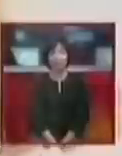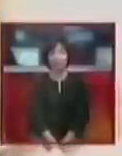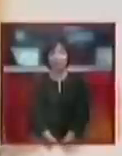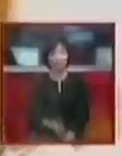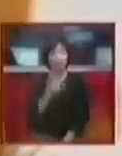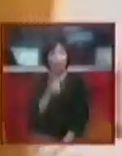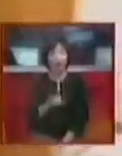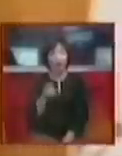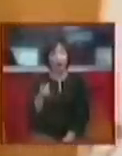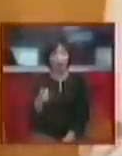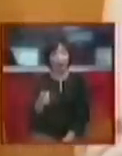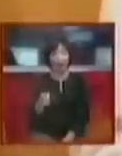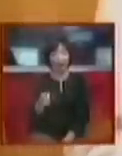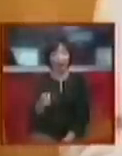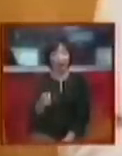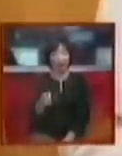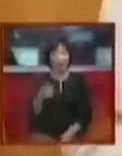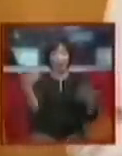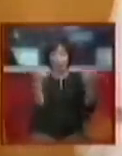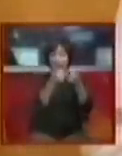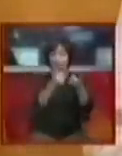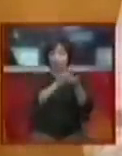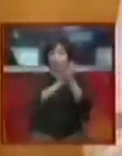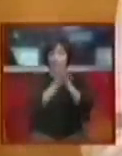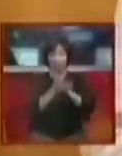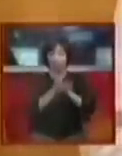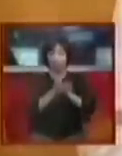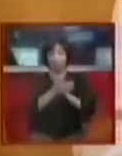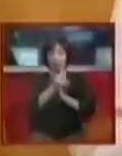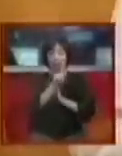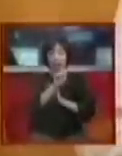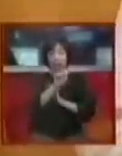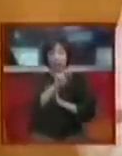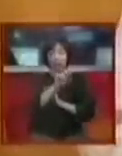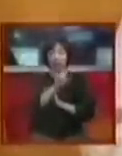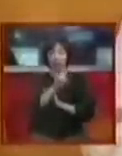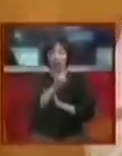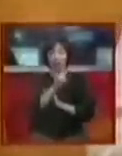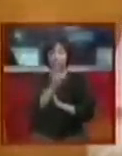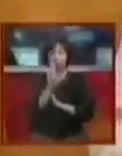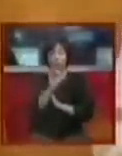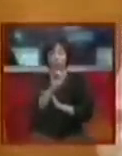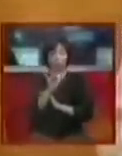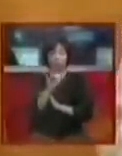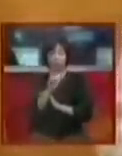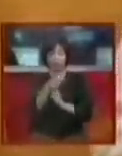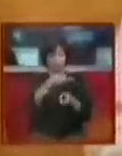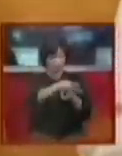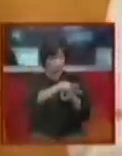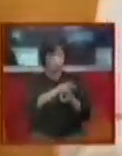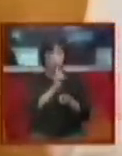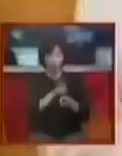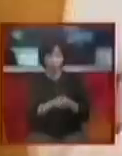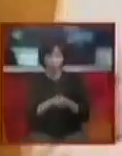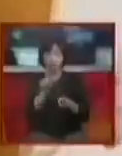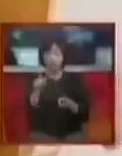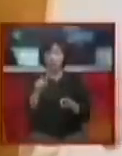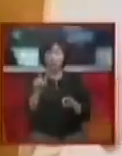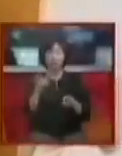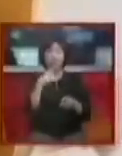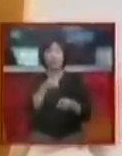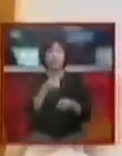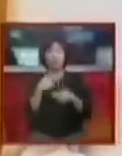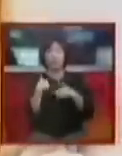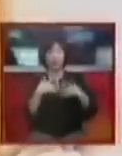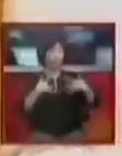Sa pagtanggap ng hamon na maging tunay na tanod bayan. Kung tutusin, pwede na niyang tanggihan ang responsibilidad at